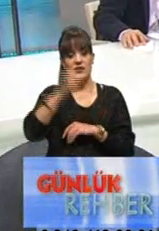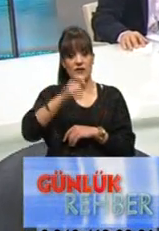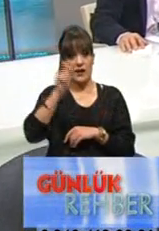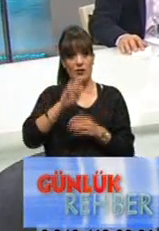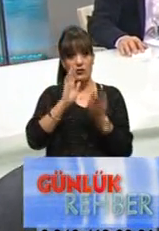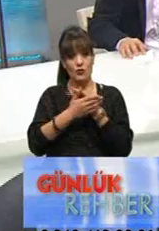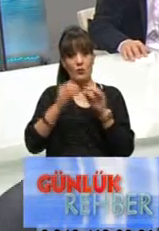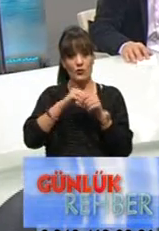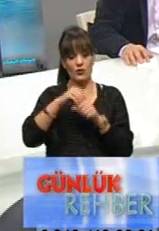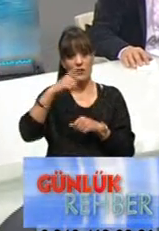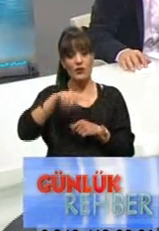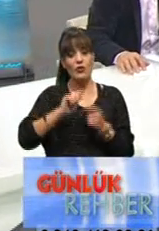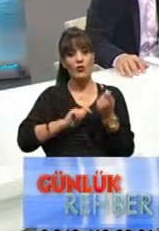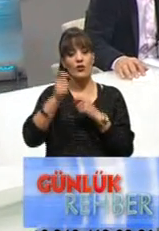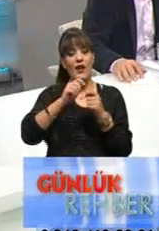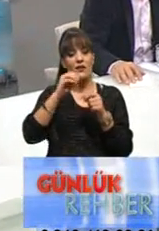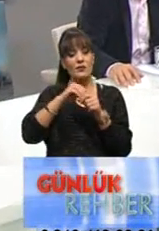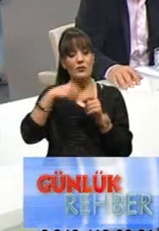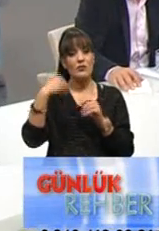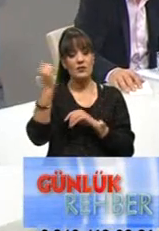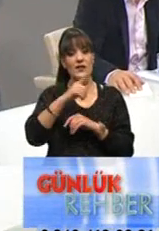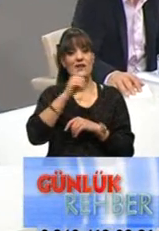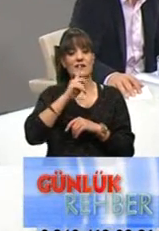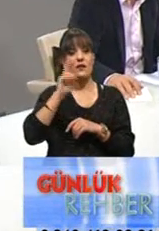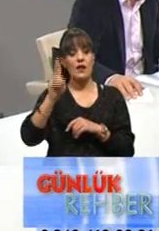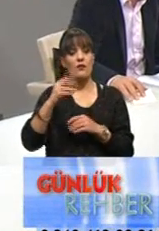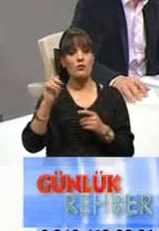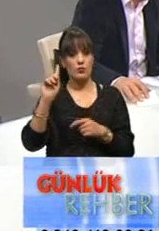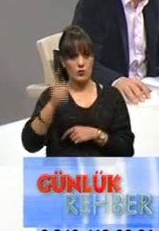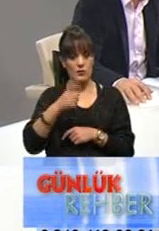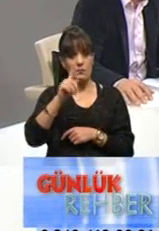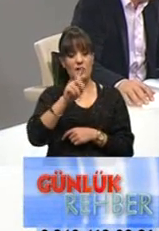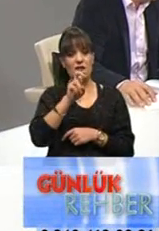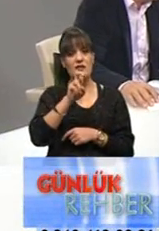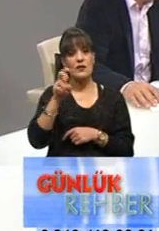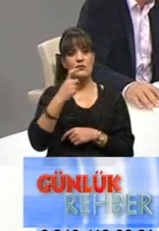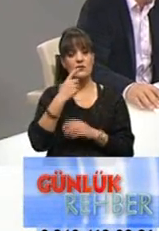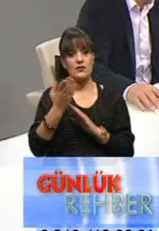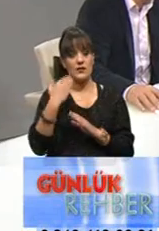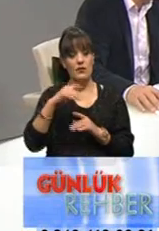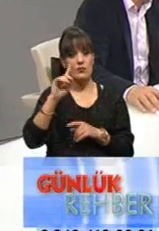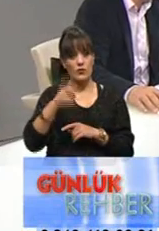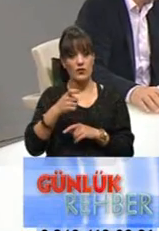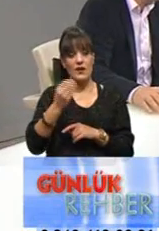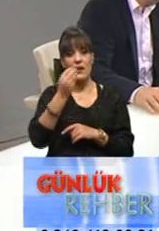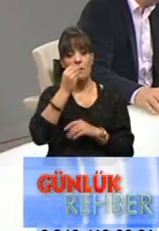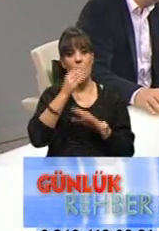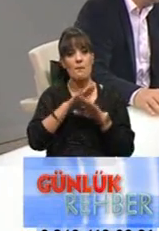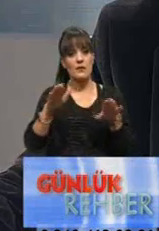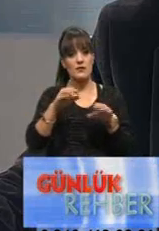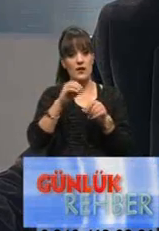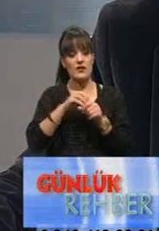o dönemde, sömürge olarak kullandıkları dönemde İngilizler tarafından bulunmuş. 1800'lü yıllarda bulunmuş. Yemek